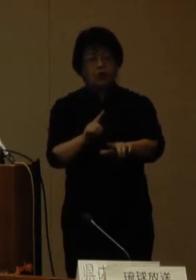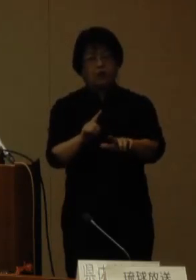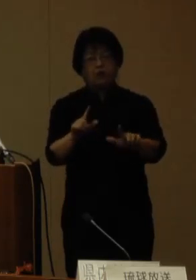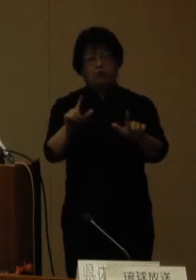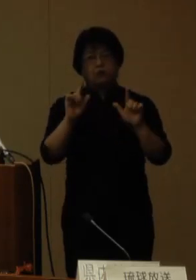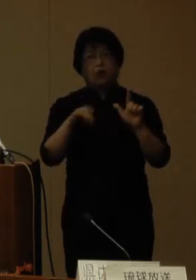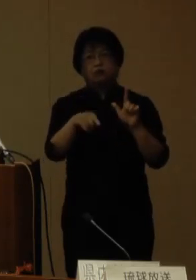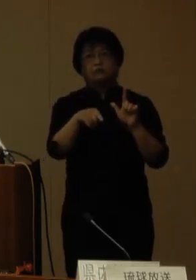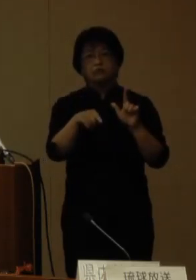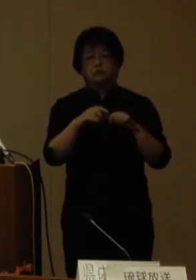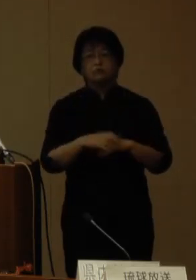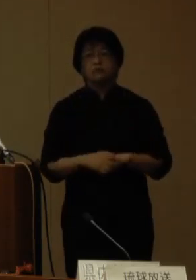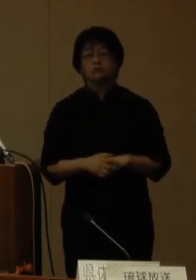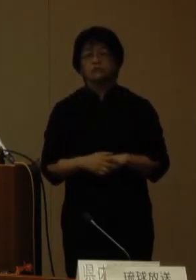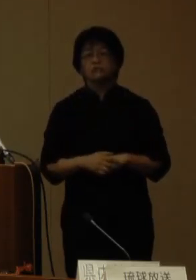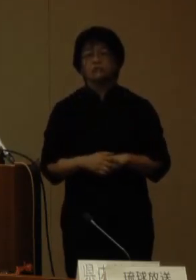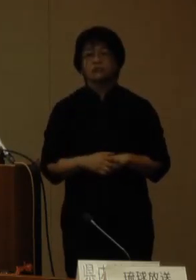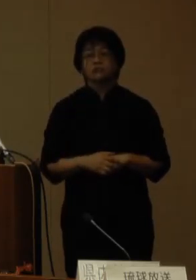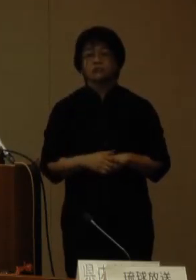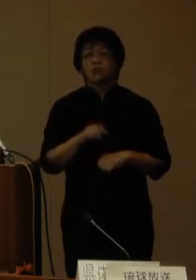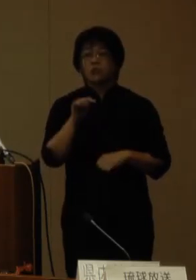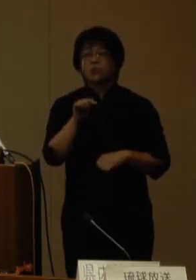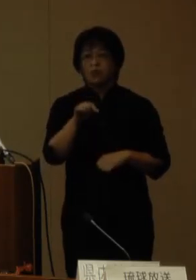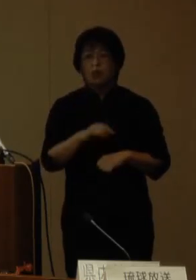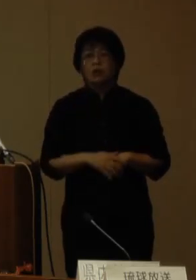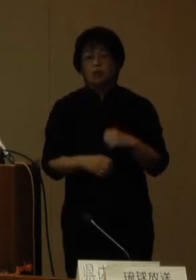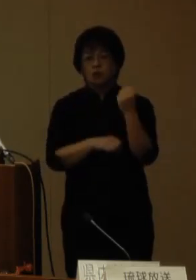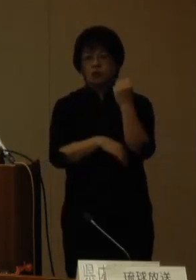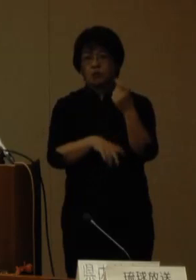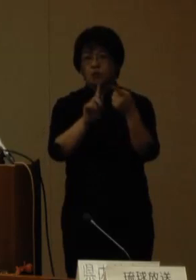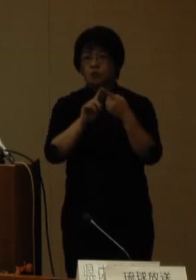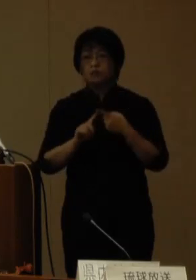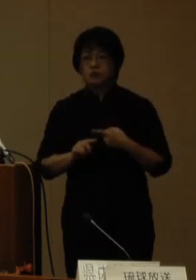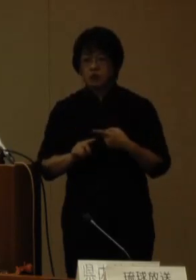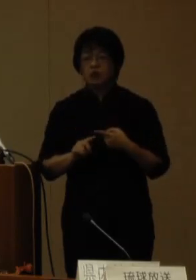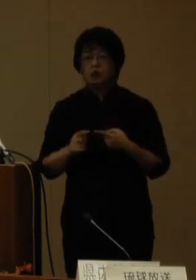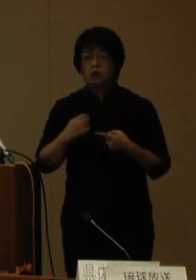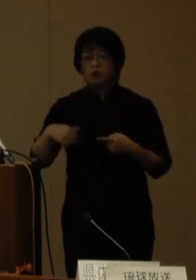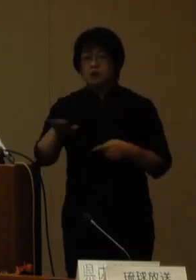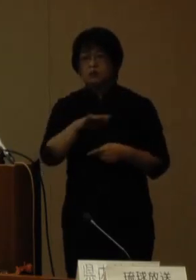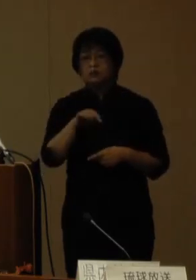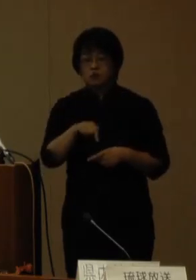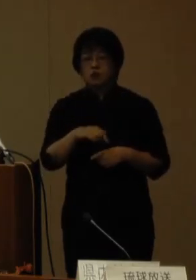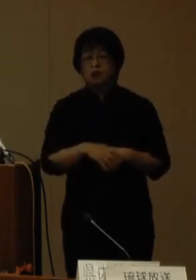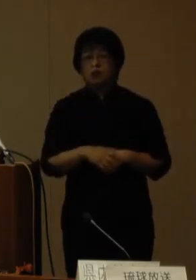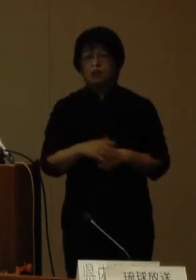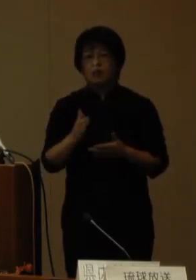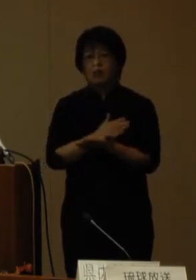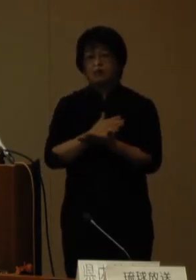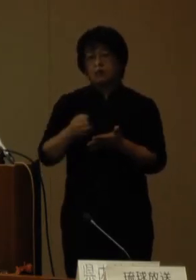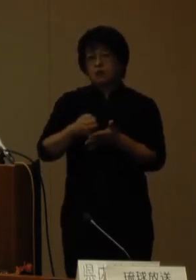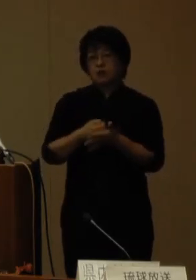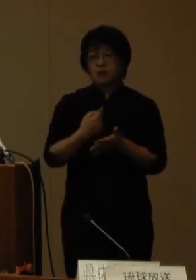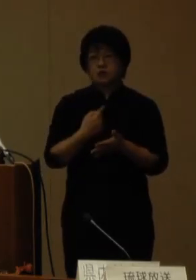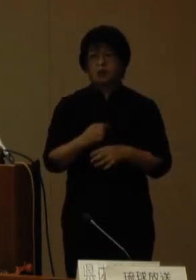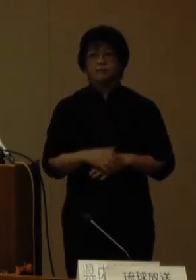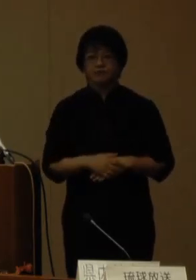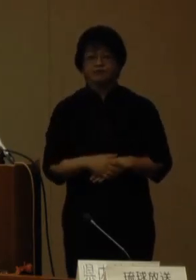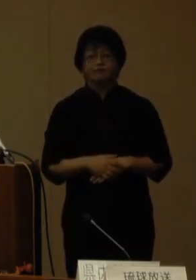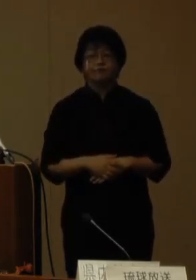もあります。ですから、そういうことをに基づいて我々はこのような判断を行ったということ